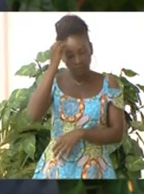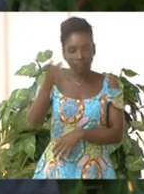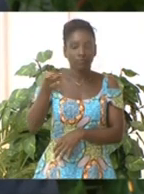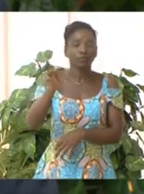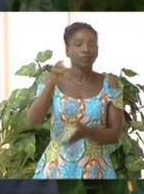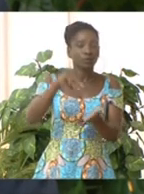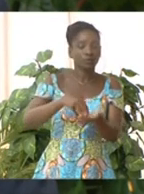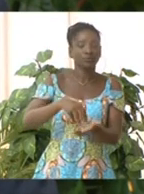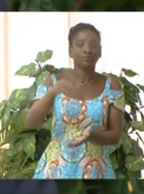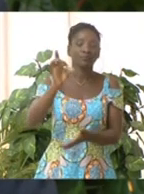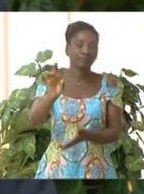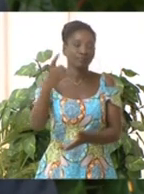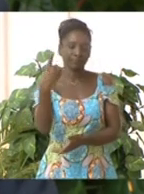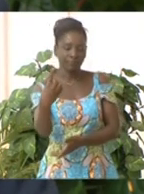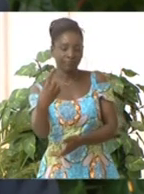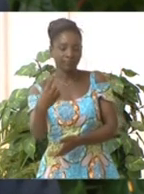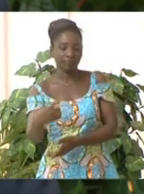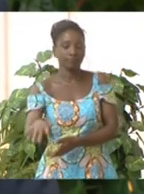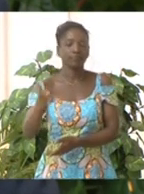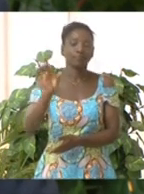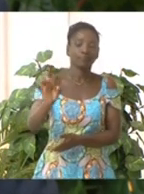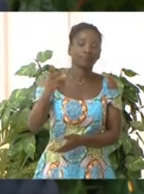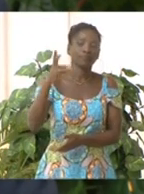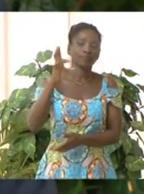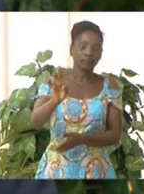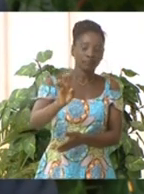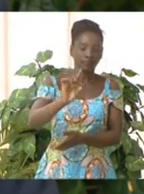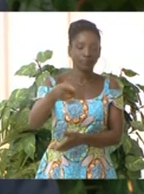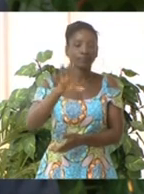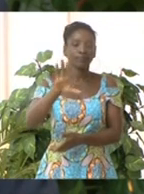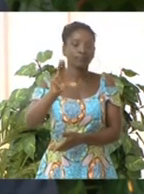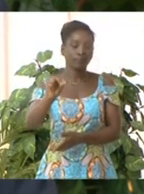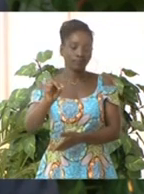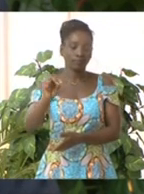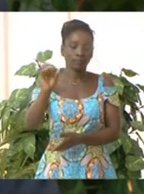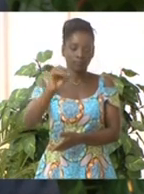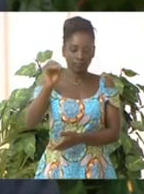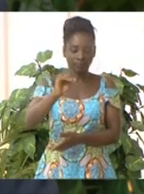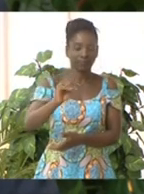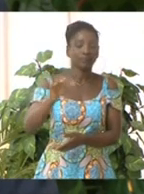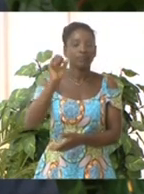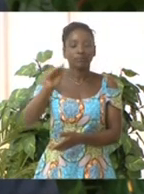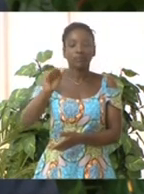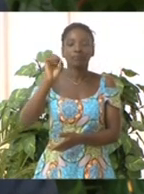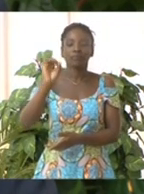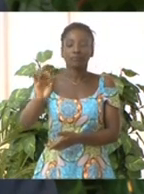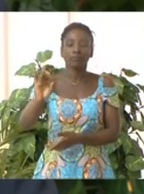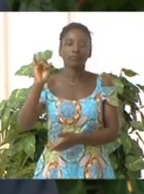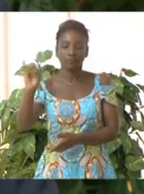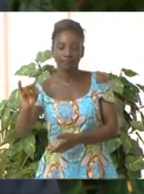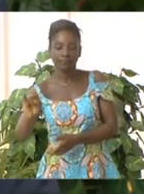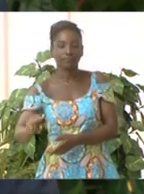soit 96,30%. Afin Guessant Pascal, 30, soit